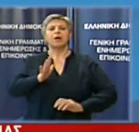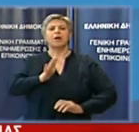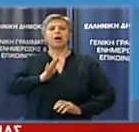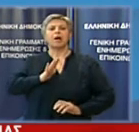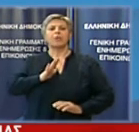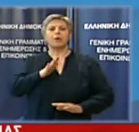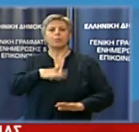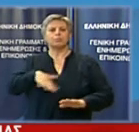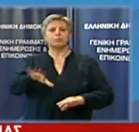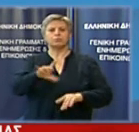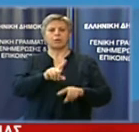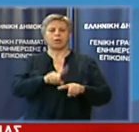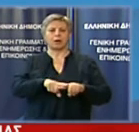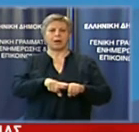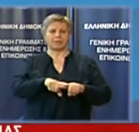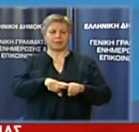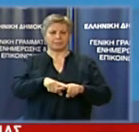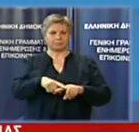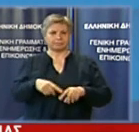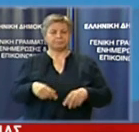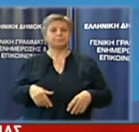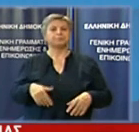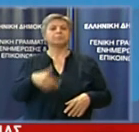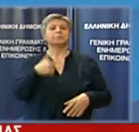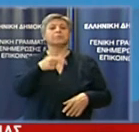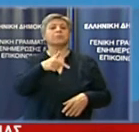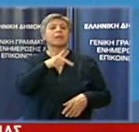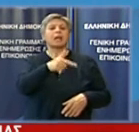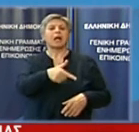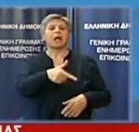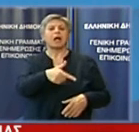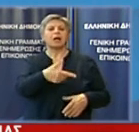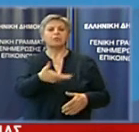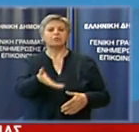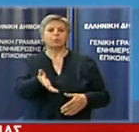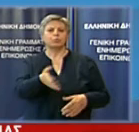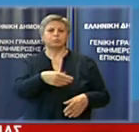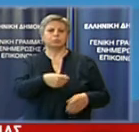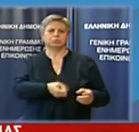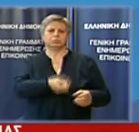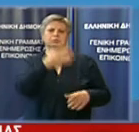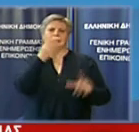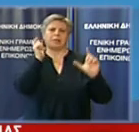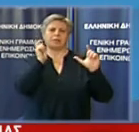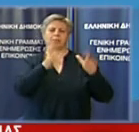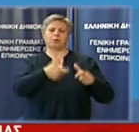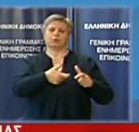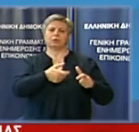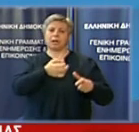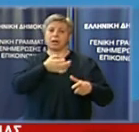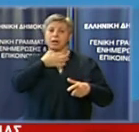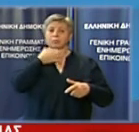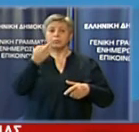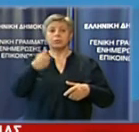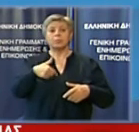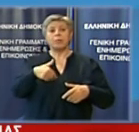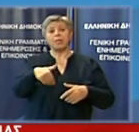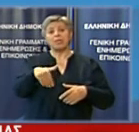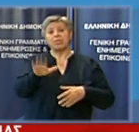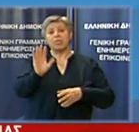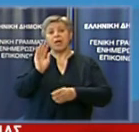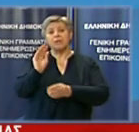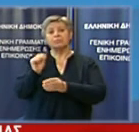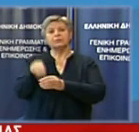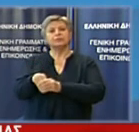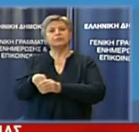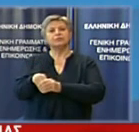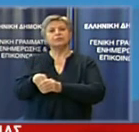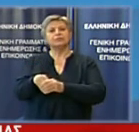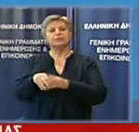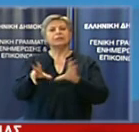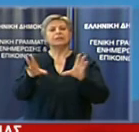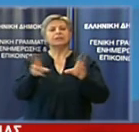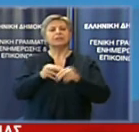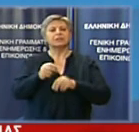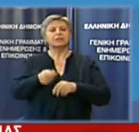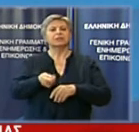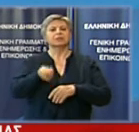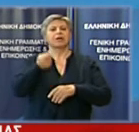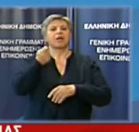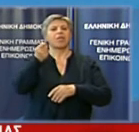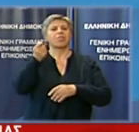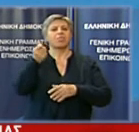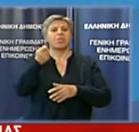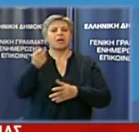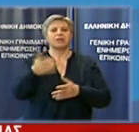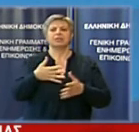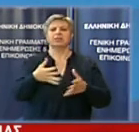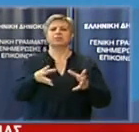αφορά την στάση της Νέας Δημοκρατίας στην επικείμενη ψήφιση του νομοσχεδίου, αν είναι έτσι, τότε πρόκειται